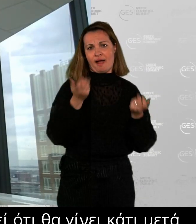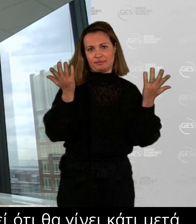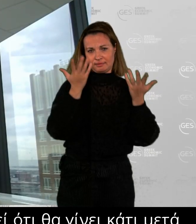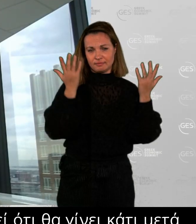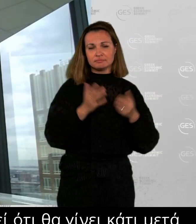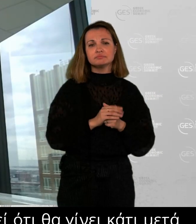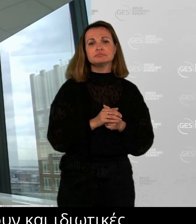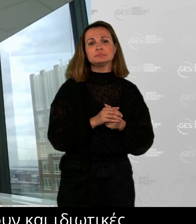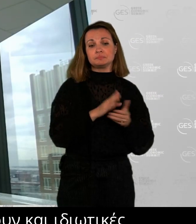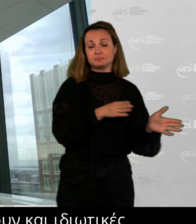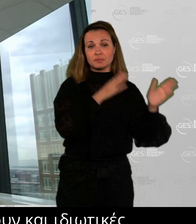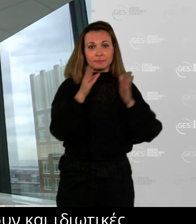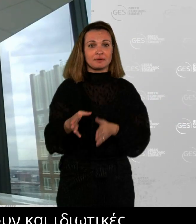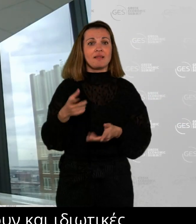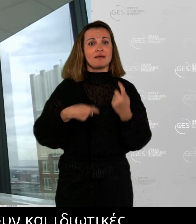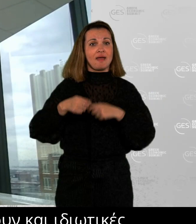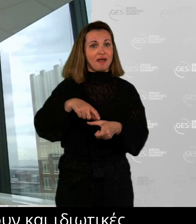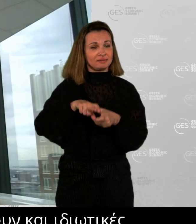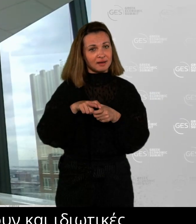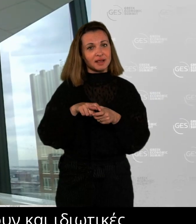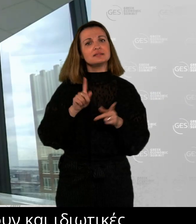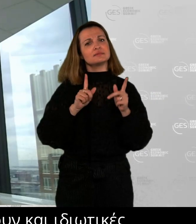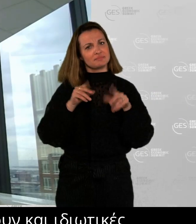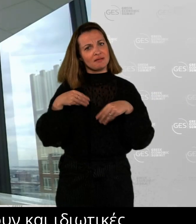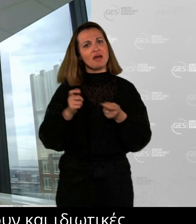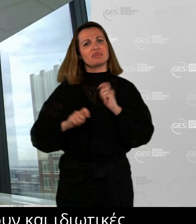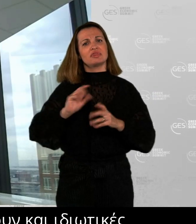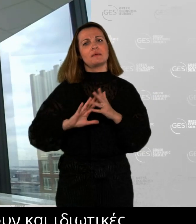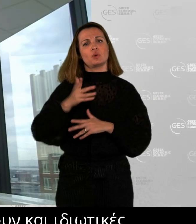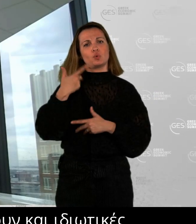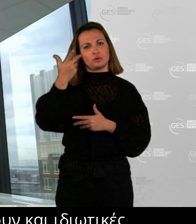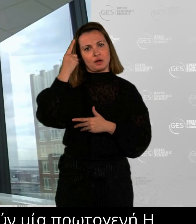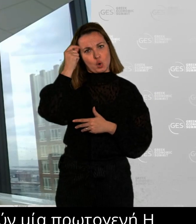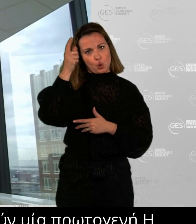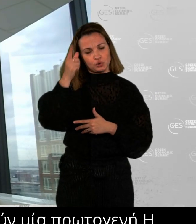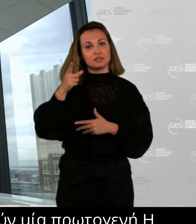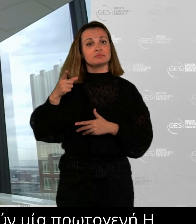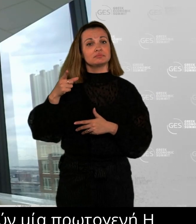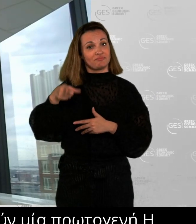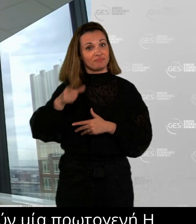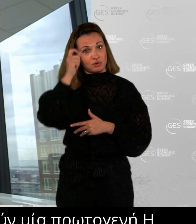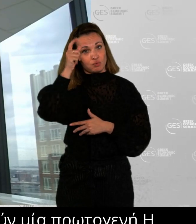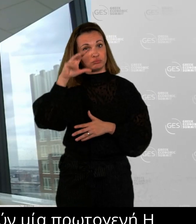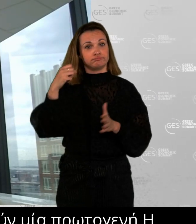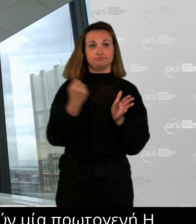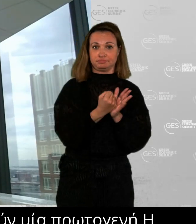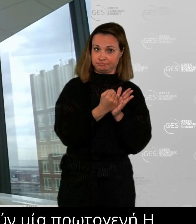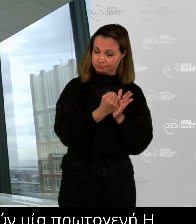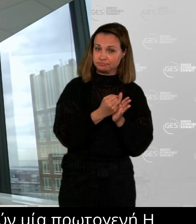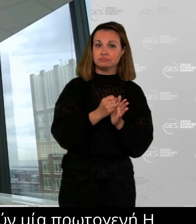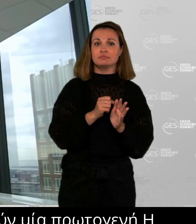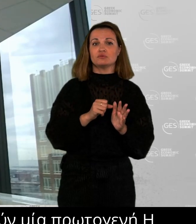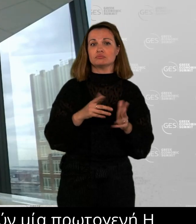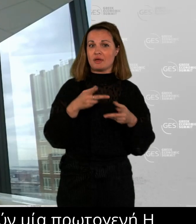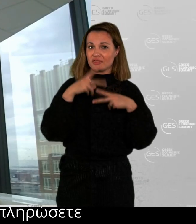δημιουργούν πρωτογενή γνώση, η οποία πατεντάρεται, και νομίζω ότι αυτό θα είναι ίσως και η δύναμή μας,